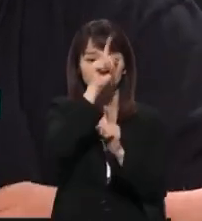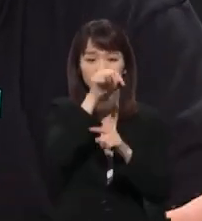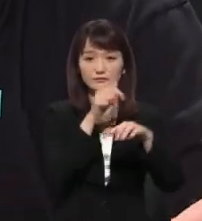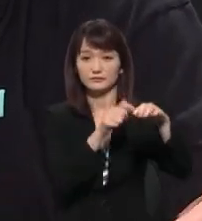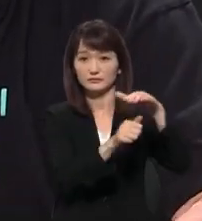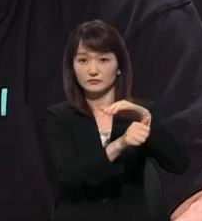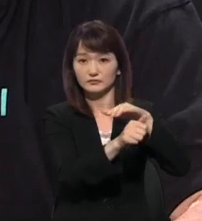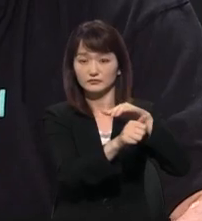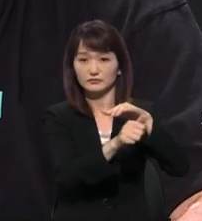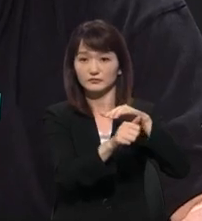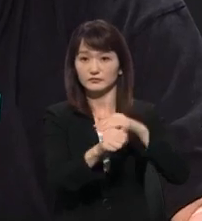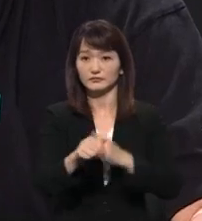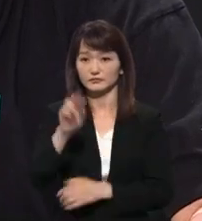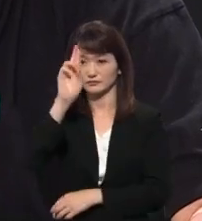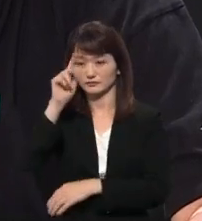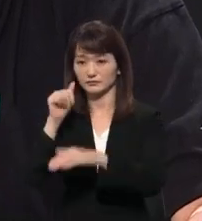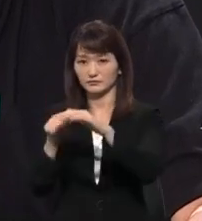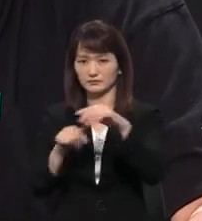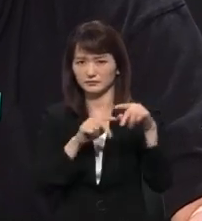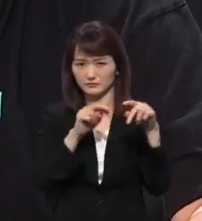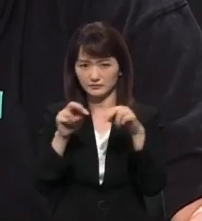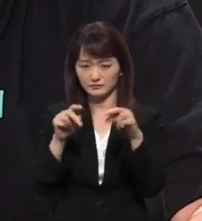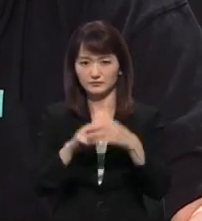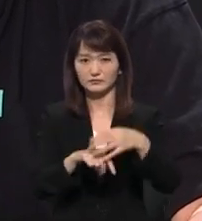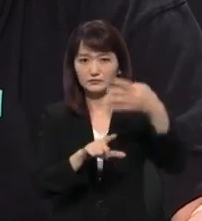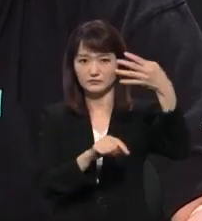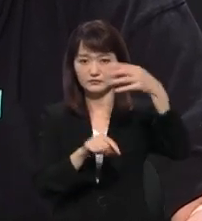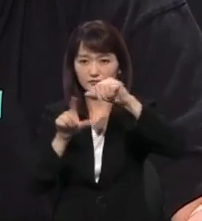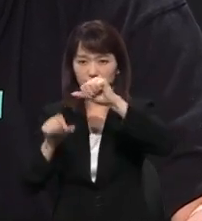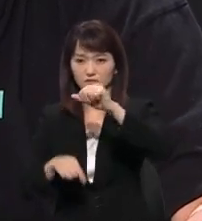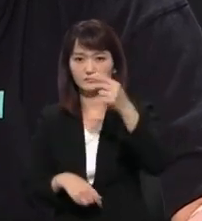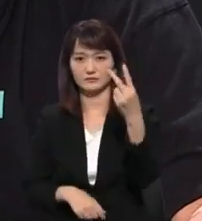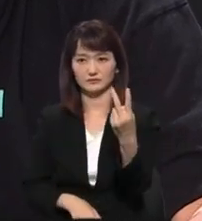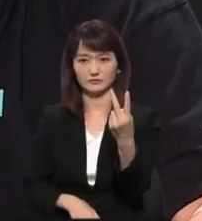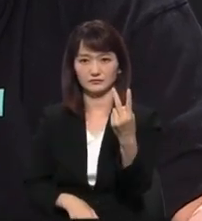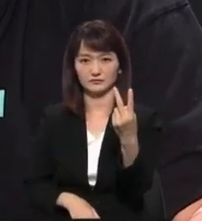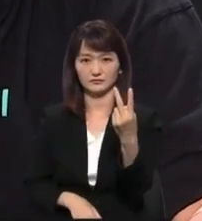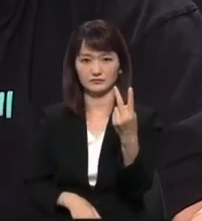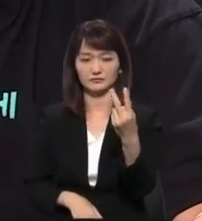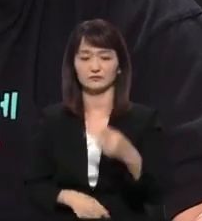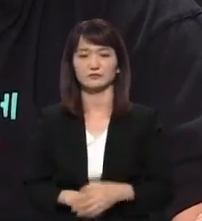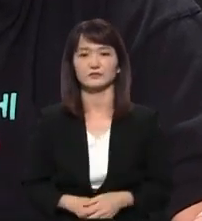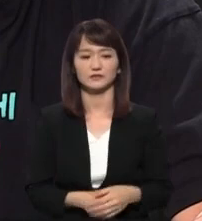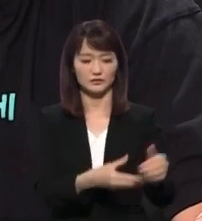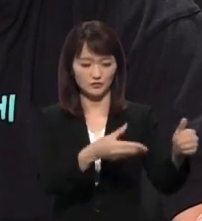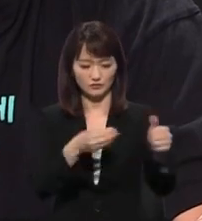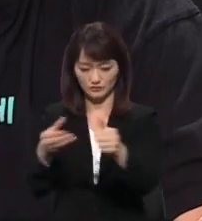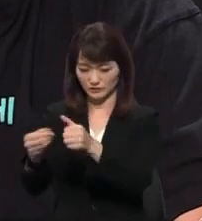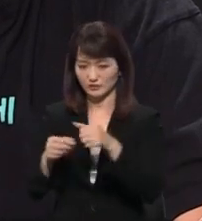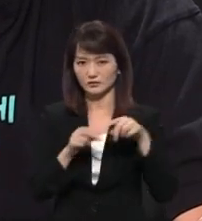대표와의 얘기해서도 했었고요 4월과 5월 두 차례 저희가 만든이 테이블에서